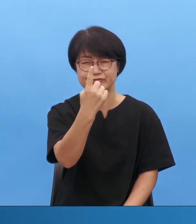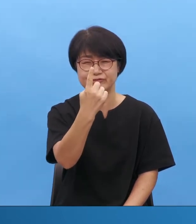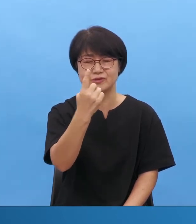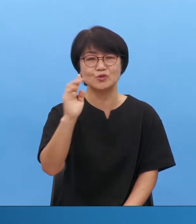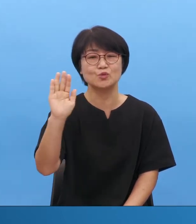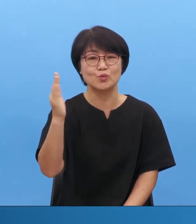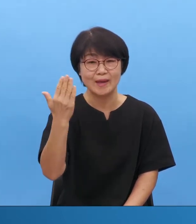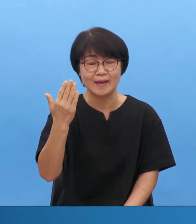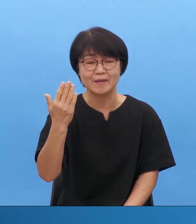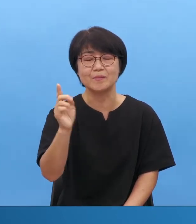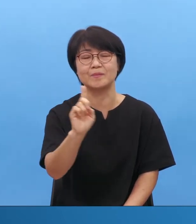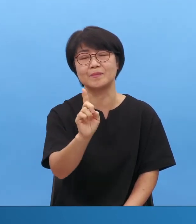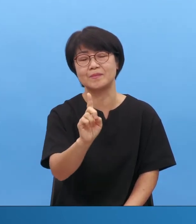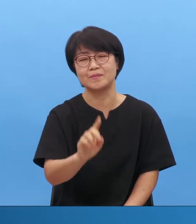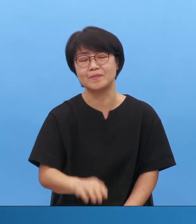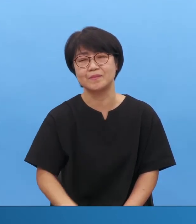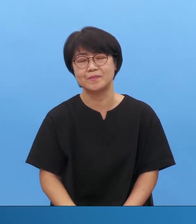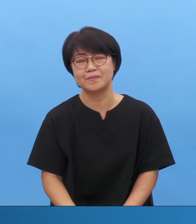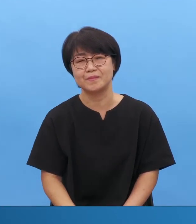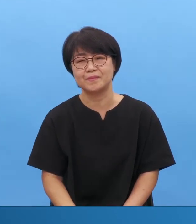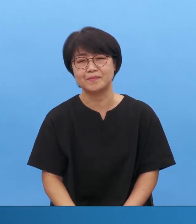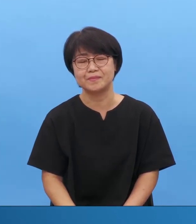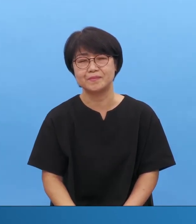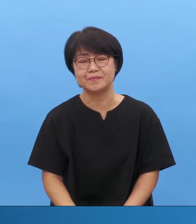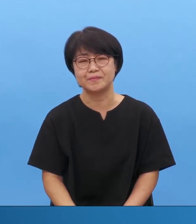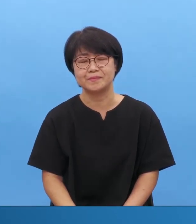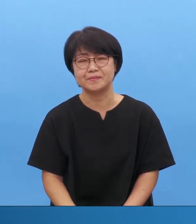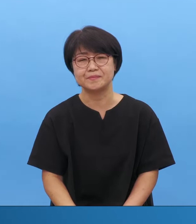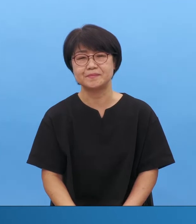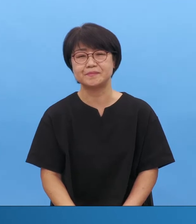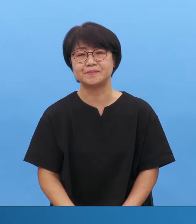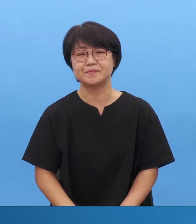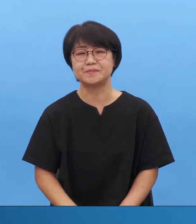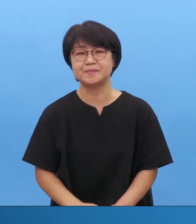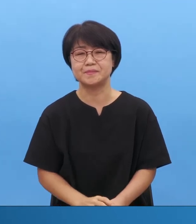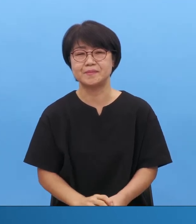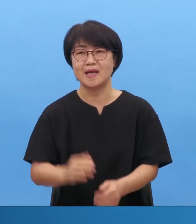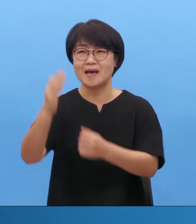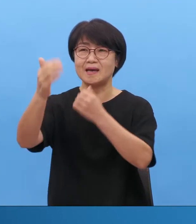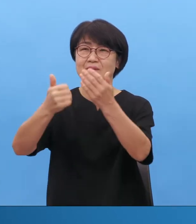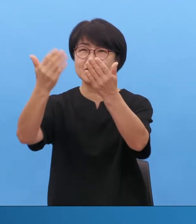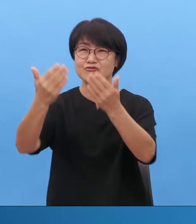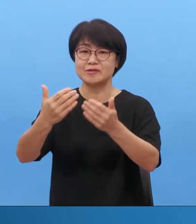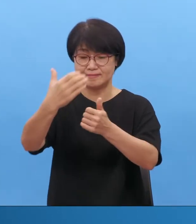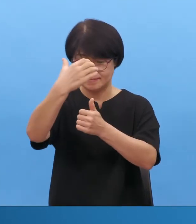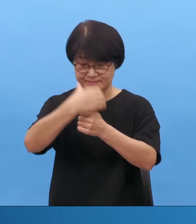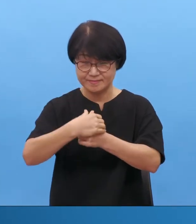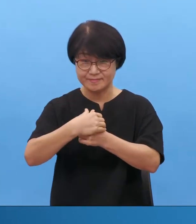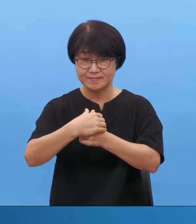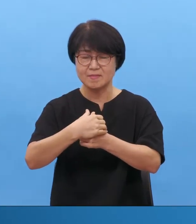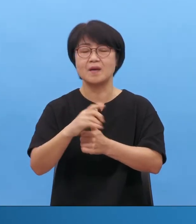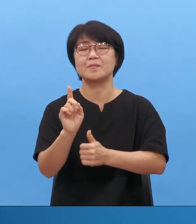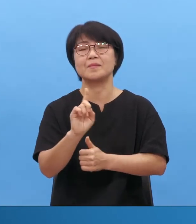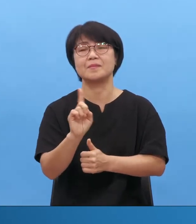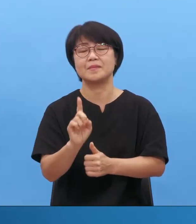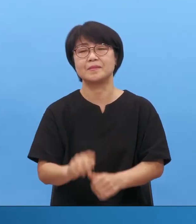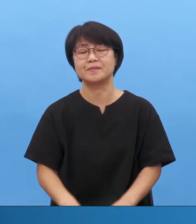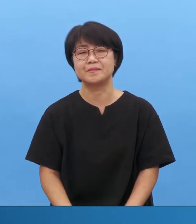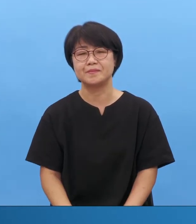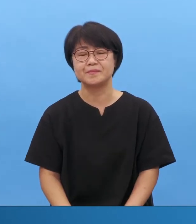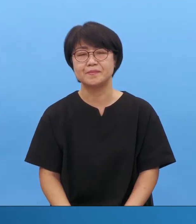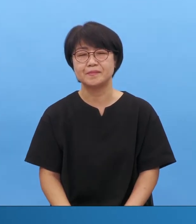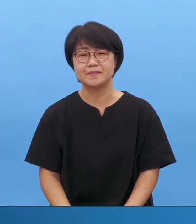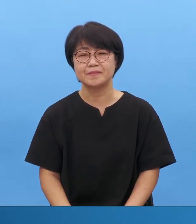하나님이 오늘 우리에게 파수꾼을 맡겼는데 어떤 파수꾼이 되어야 됩니까? God has called us as the watchman, but what kind of watchman must we be? 그 첫째가